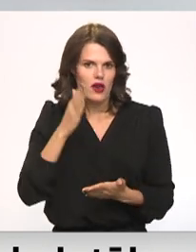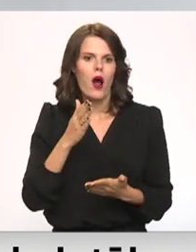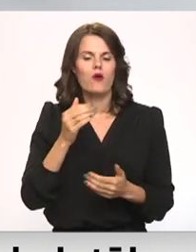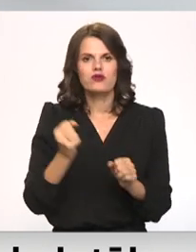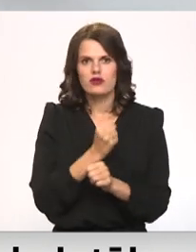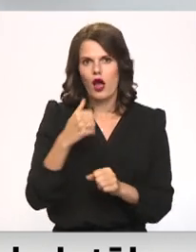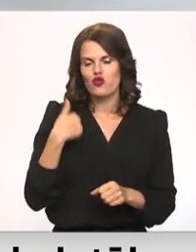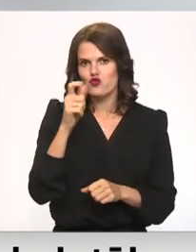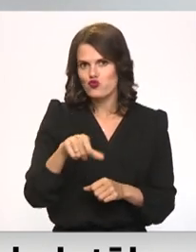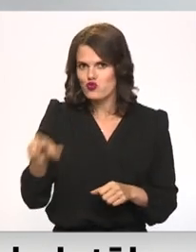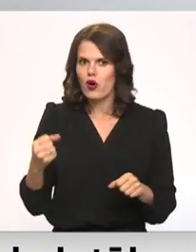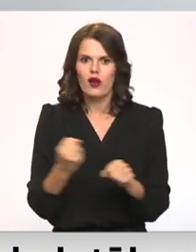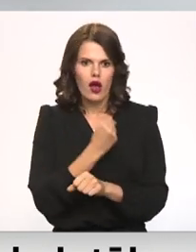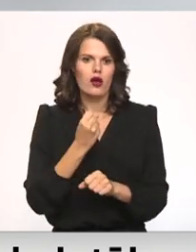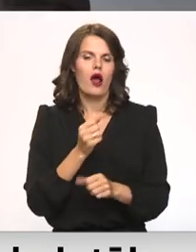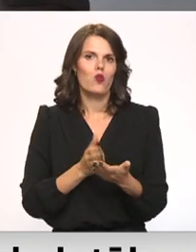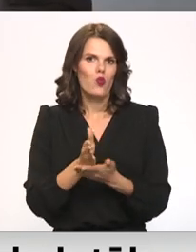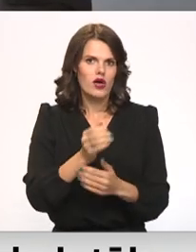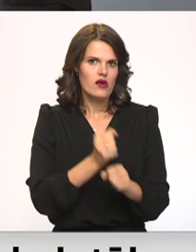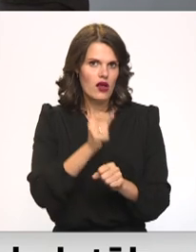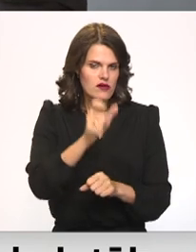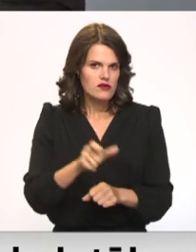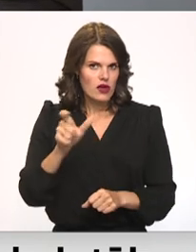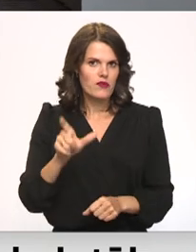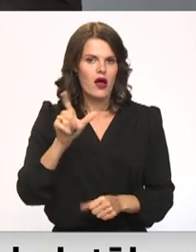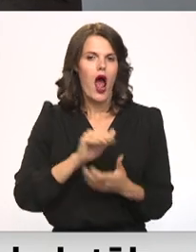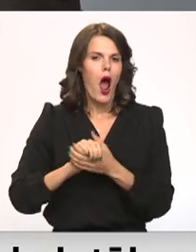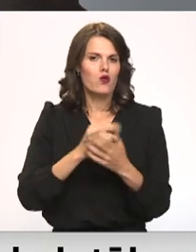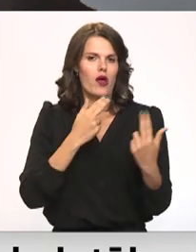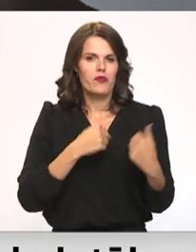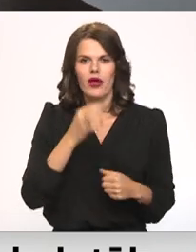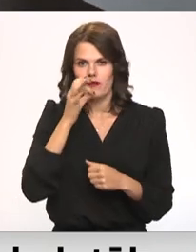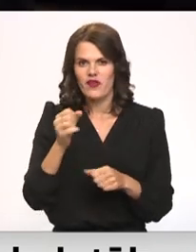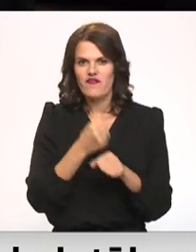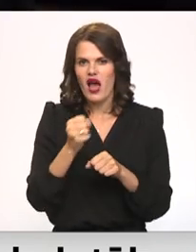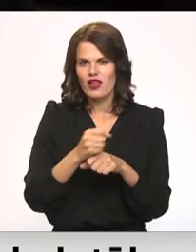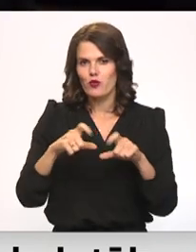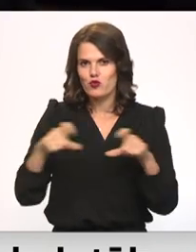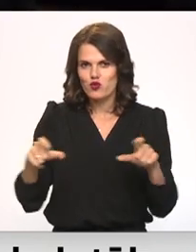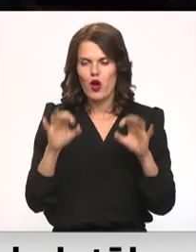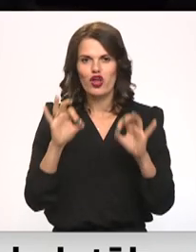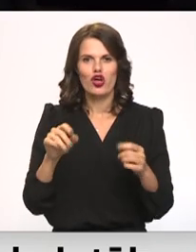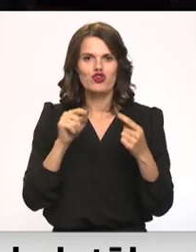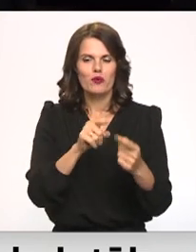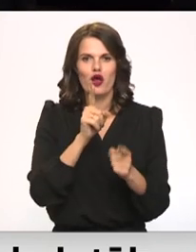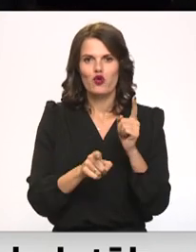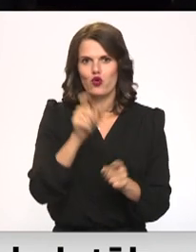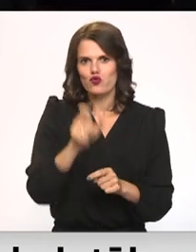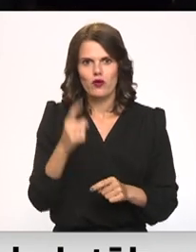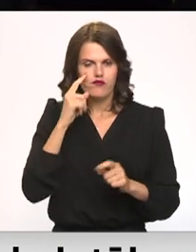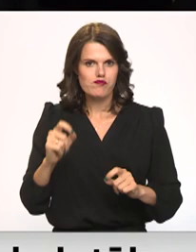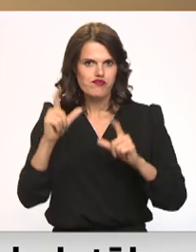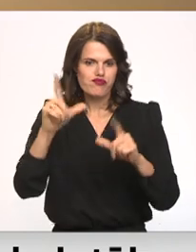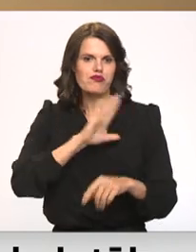gan skolēniem, gan nozarē strādājošiem. Līzde informē, ka vardarbība skolās un tieši pret skolotājiem vērsta vardarbība pieaugusi